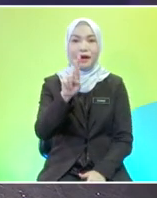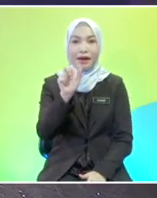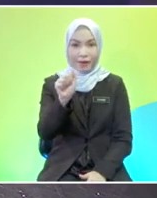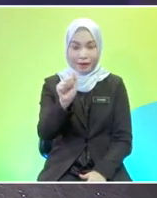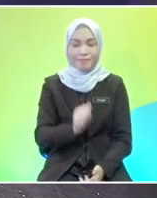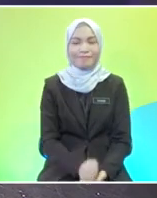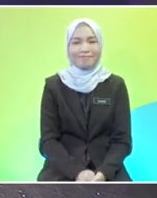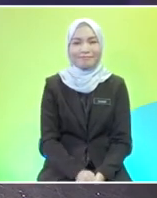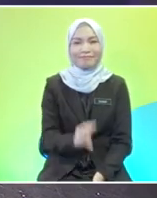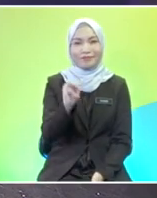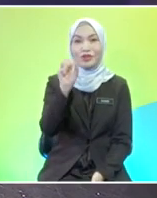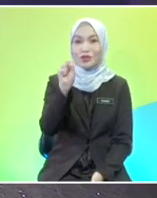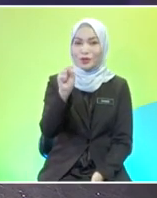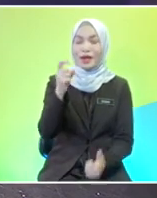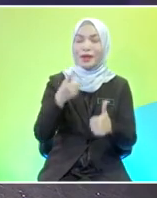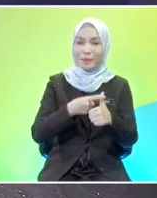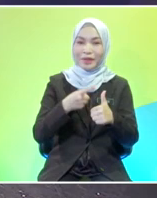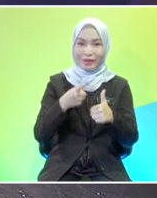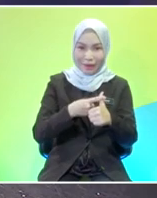yang pertama